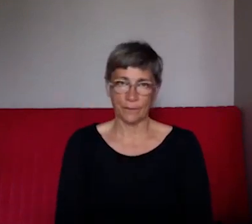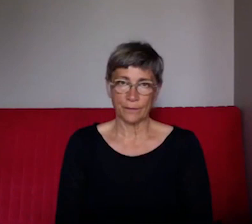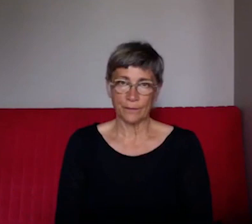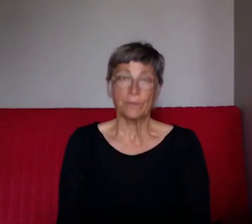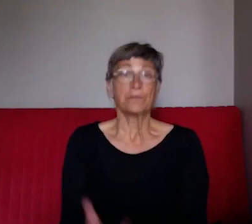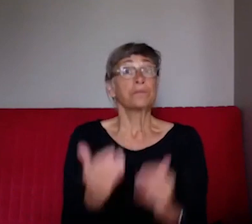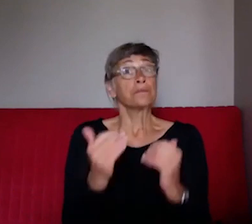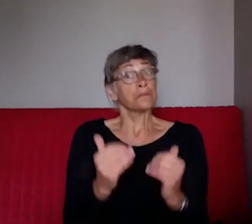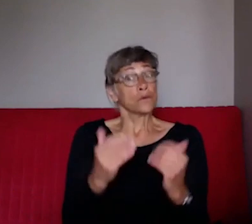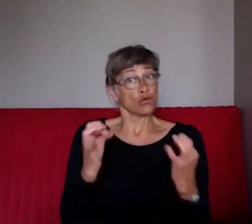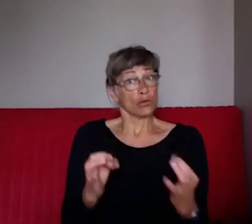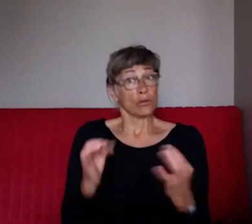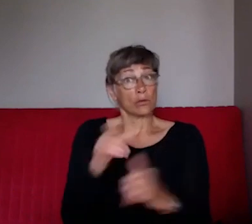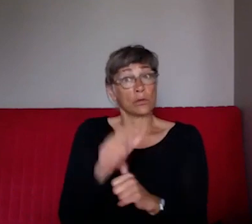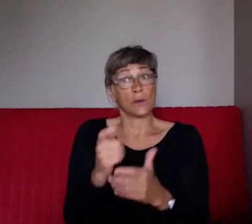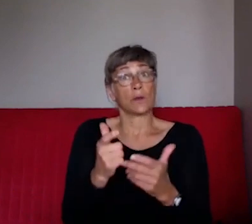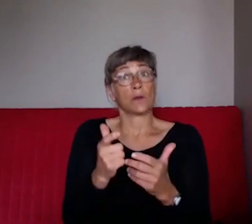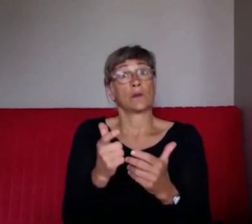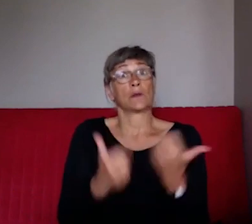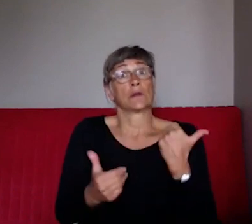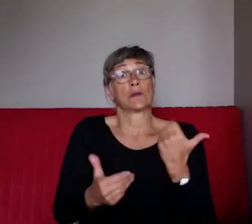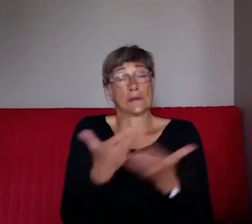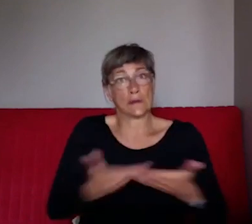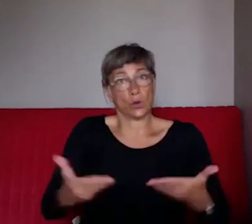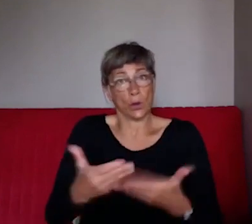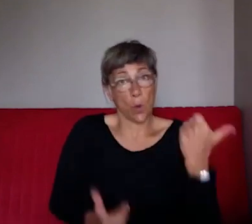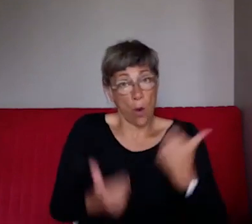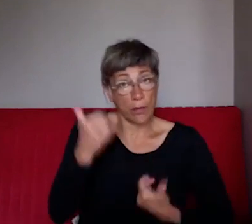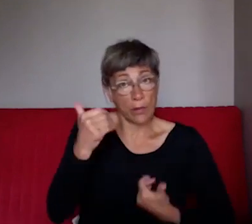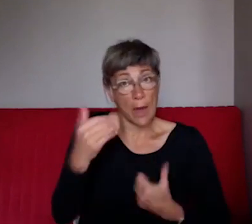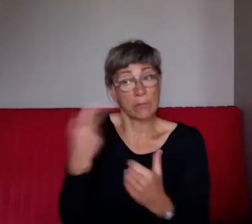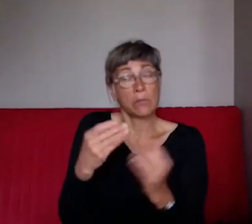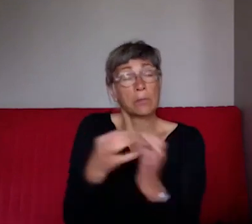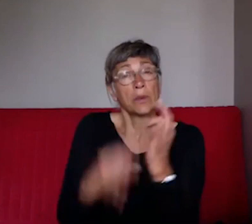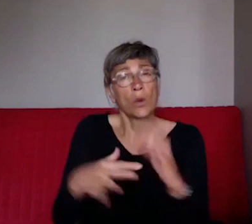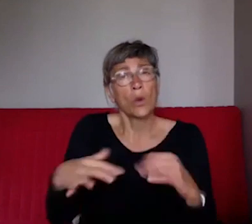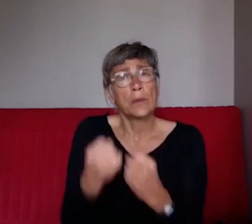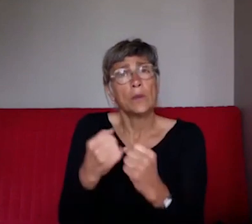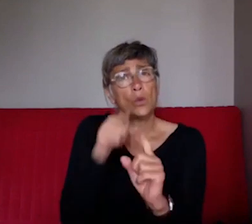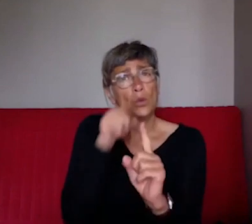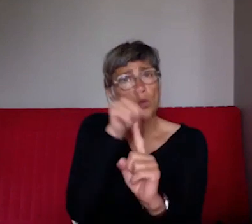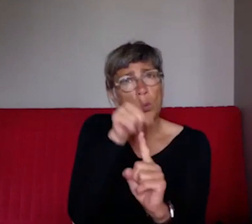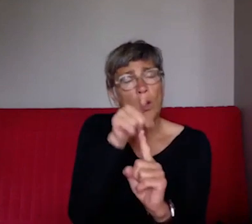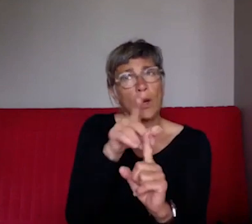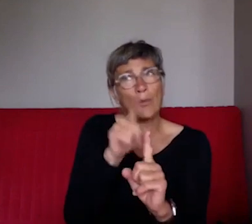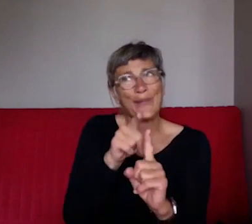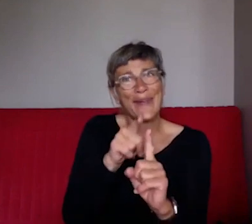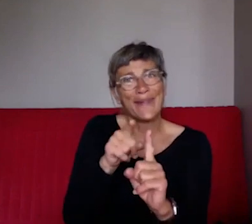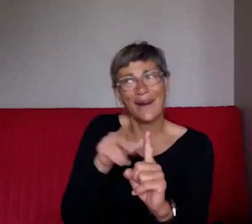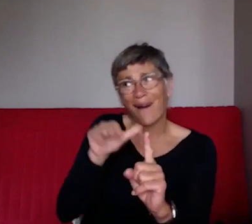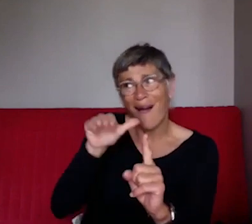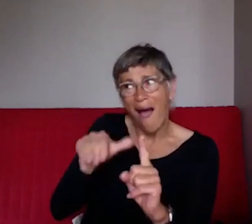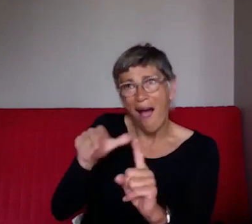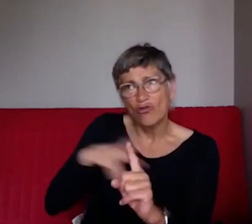situation de handicap, est-ce que tu ne vas pas solliciter justement les expériences et les compétences